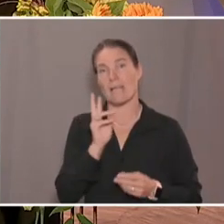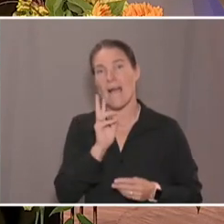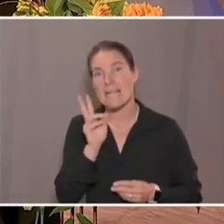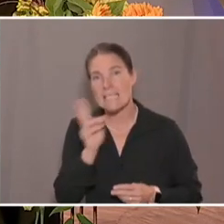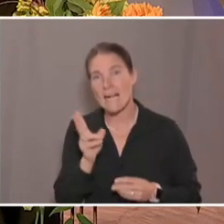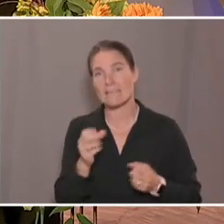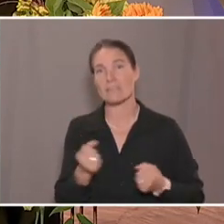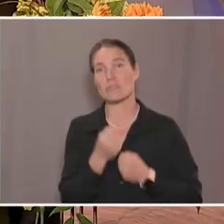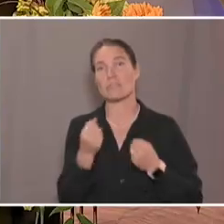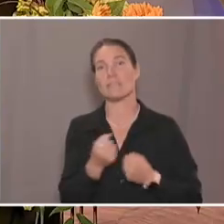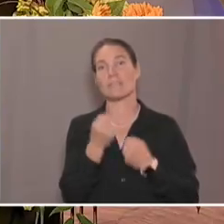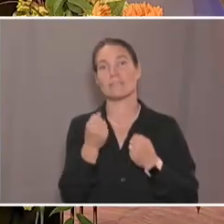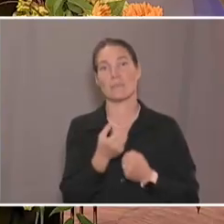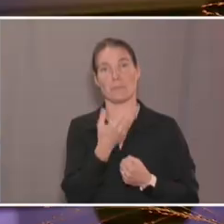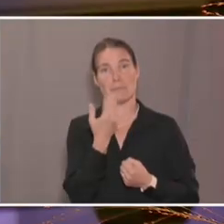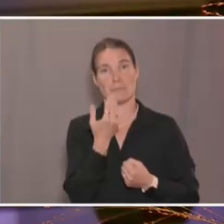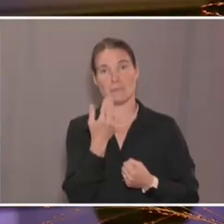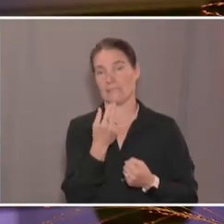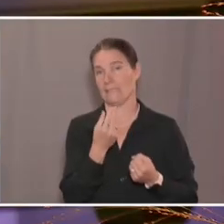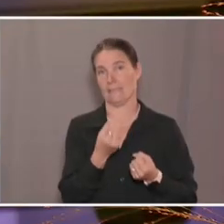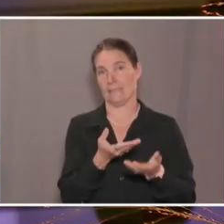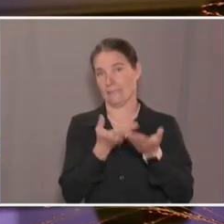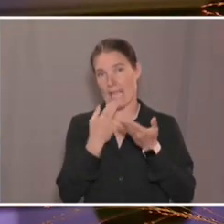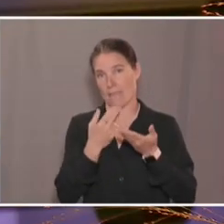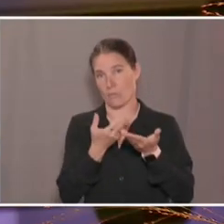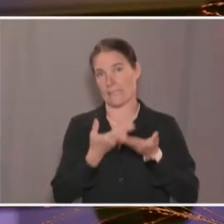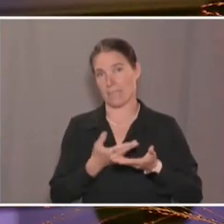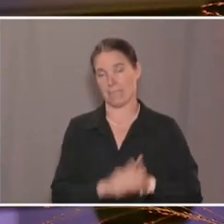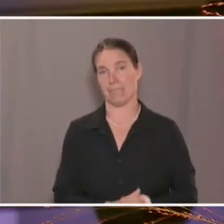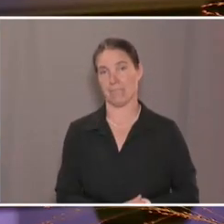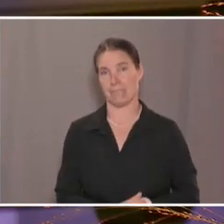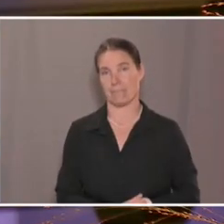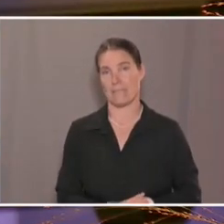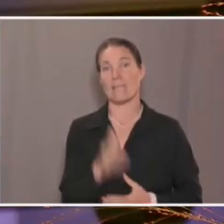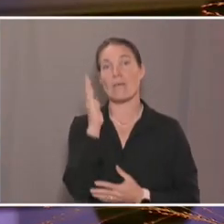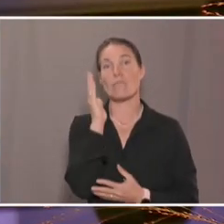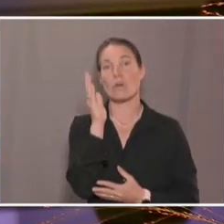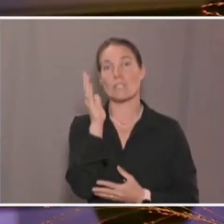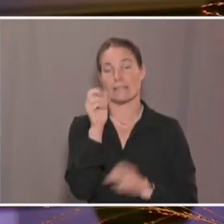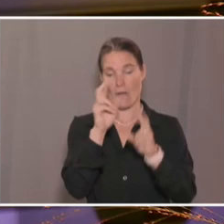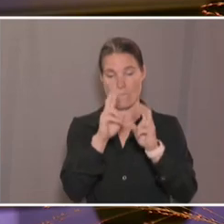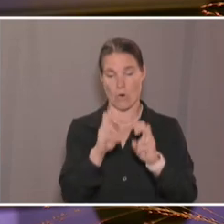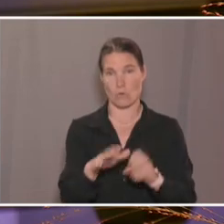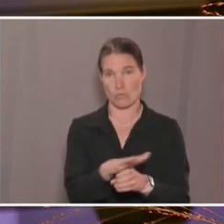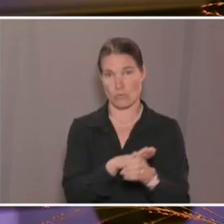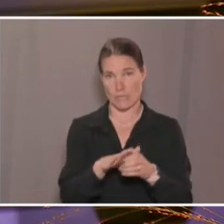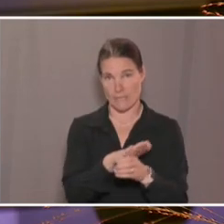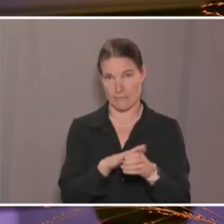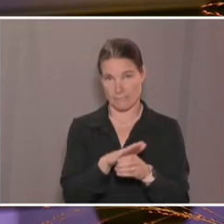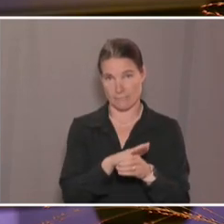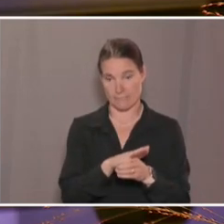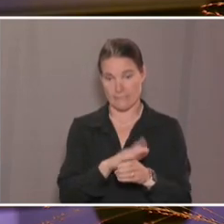Alltagsgeschäftigkeit bislang überhaupt noch nicht gestellt. Der Vortrag unserer Forschungsstelle dient aber auch